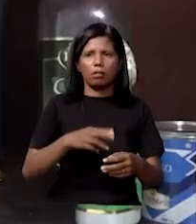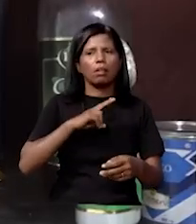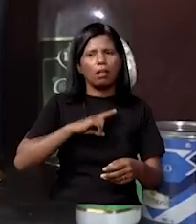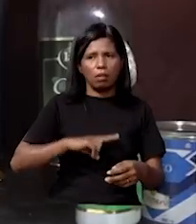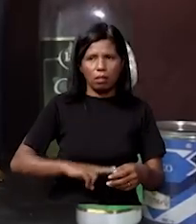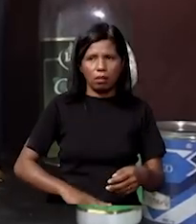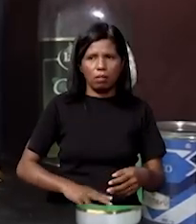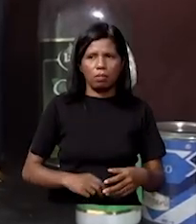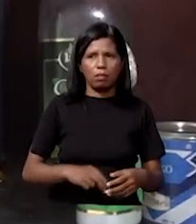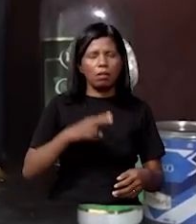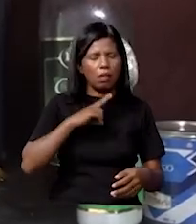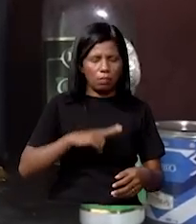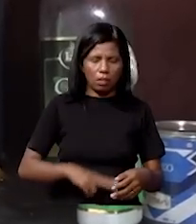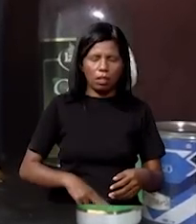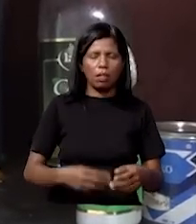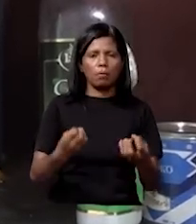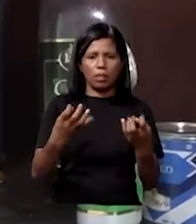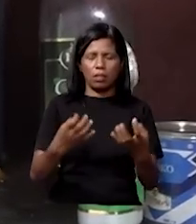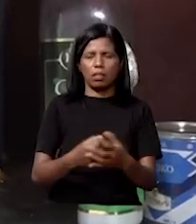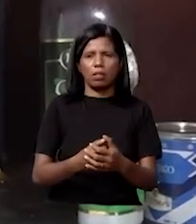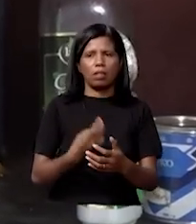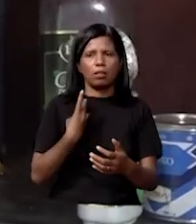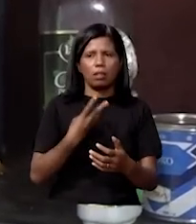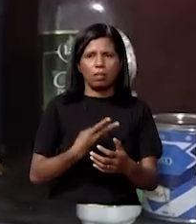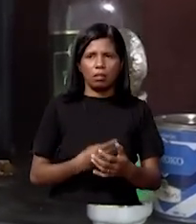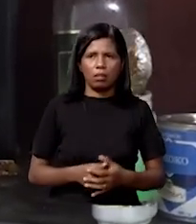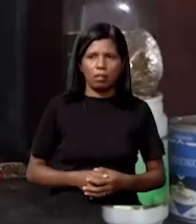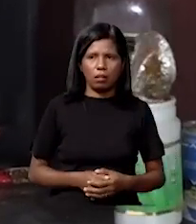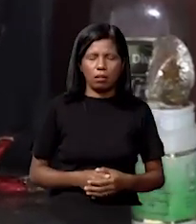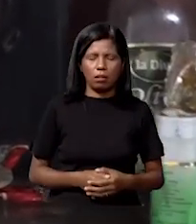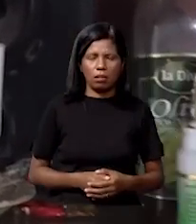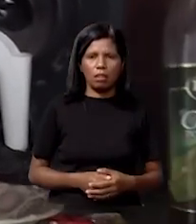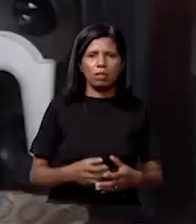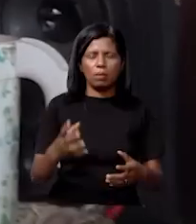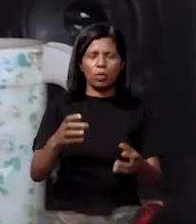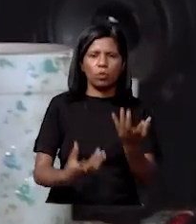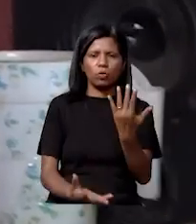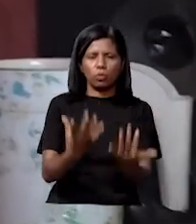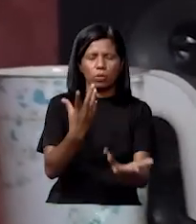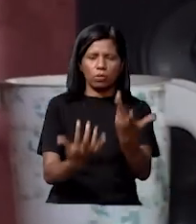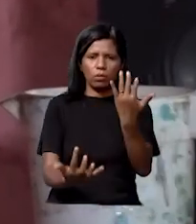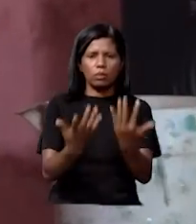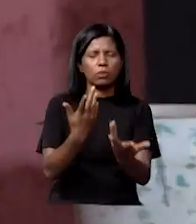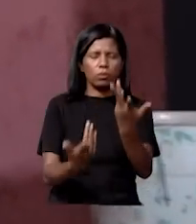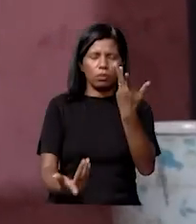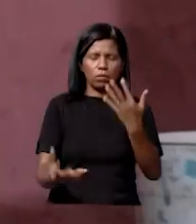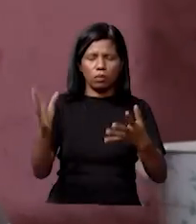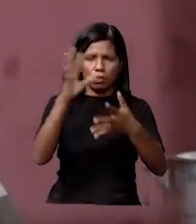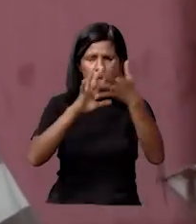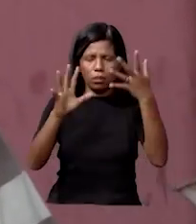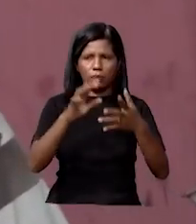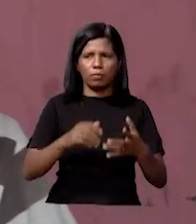Hamlah hamak makas dan lebel. Nih ya suar larang, ahi suar